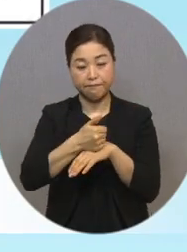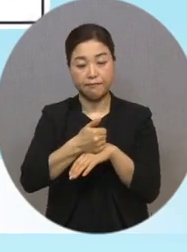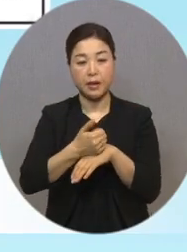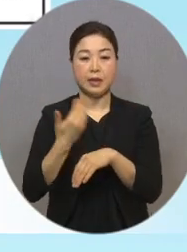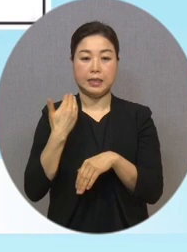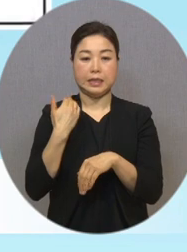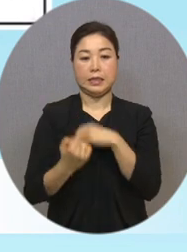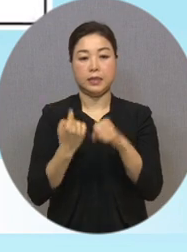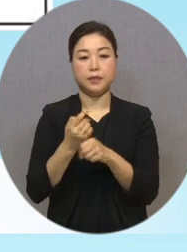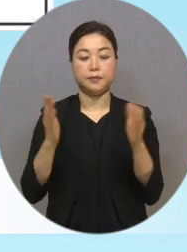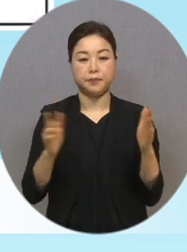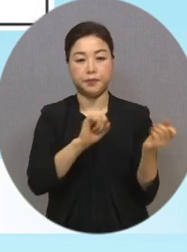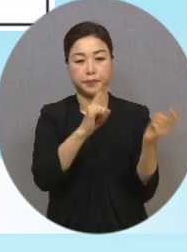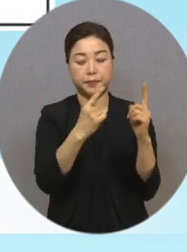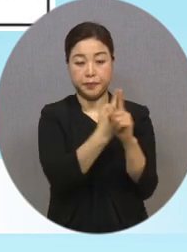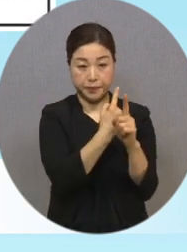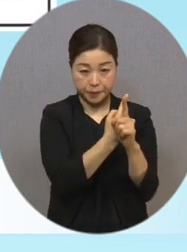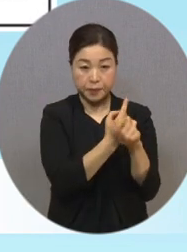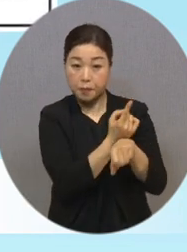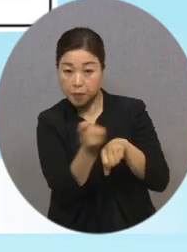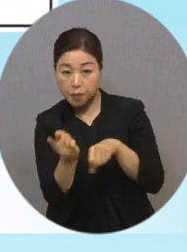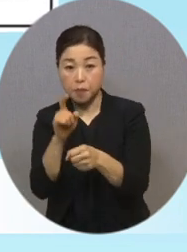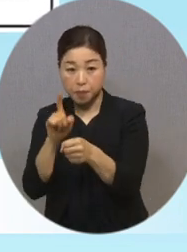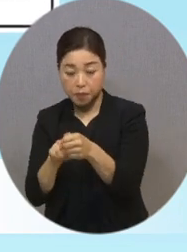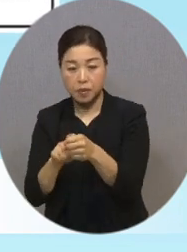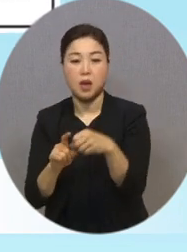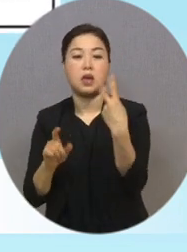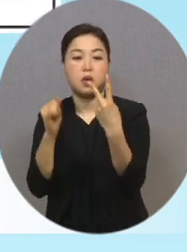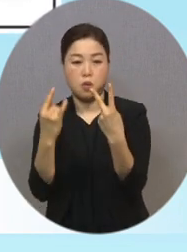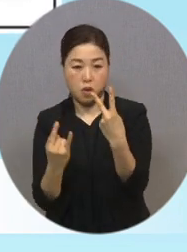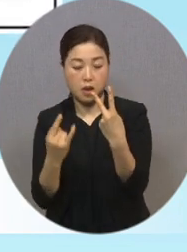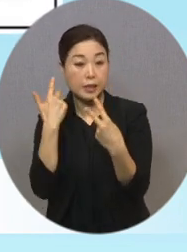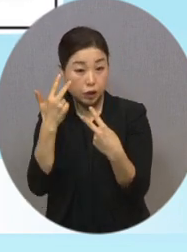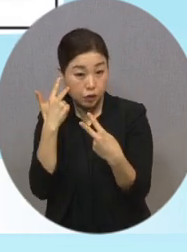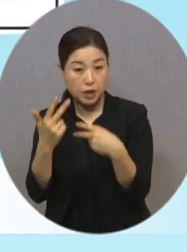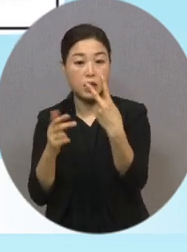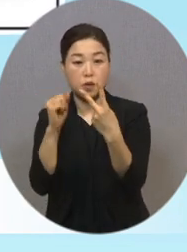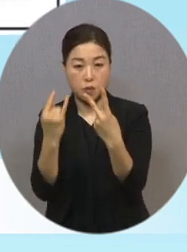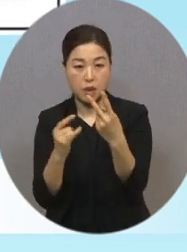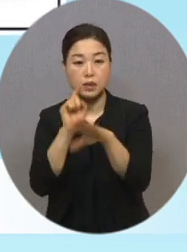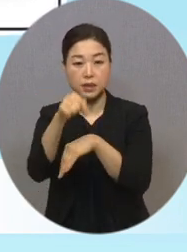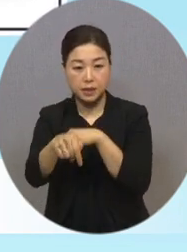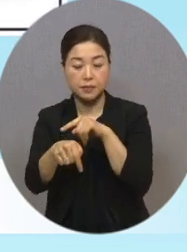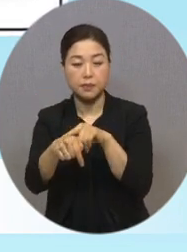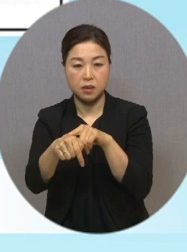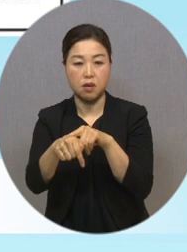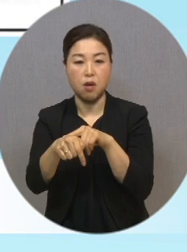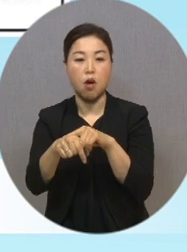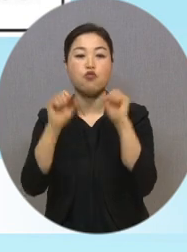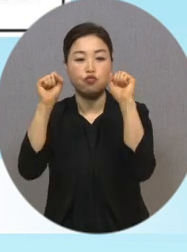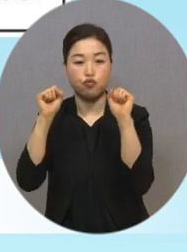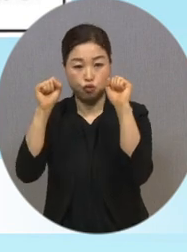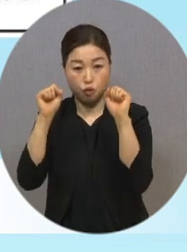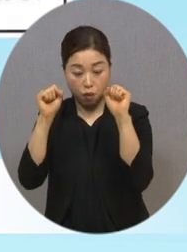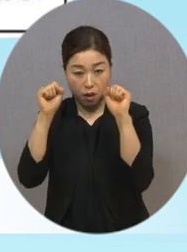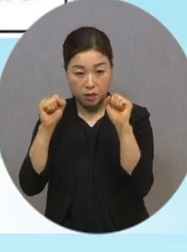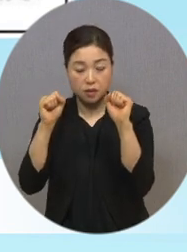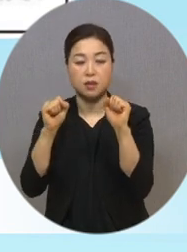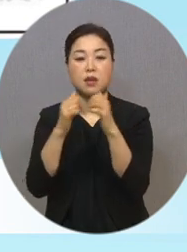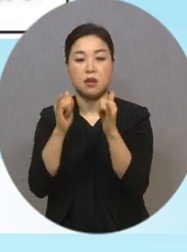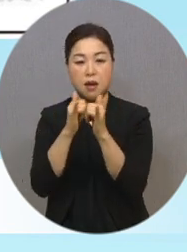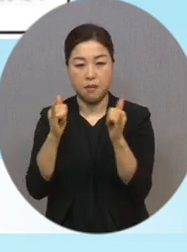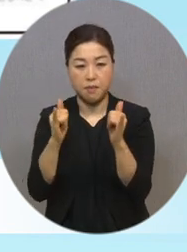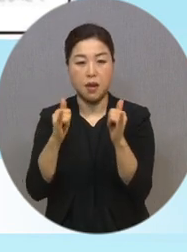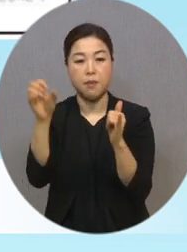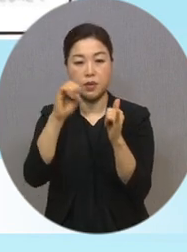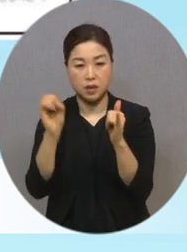1년간 재활 치료 이외 목적으로 주 2회 이상 집밖에서 운동하는 장애인 생활체육 완전 실행자의 비율이